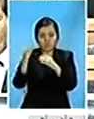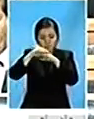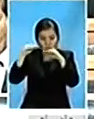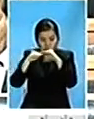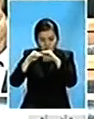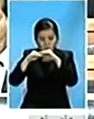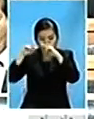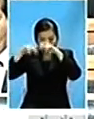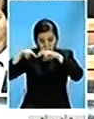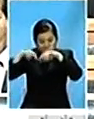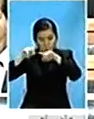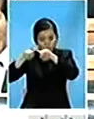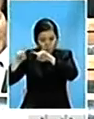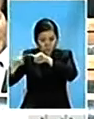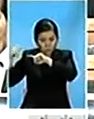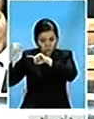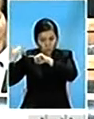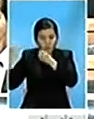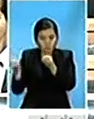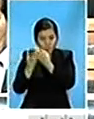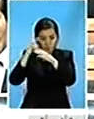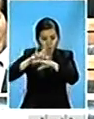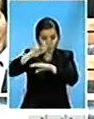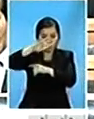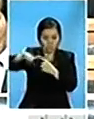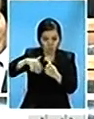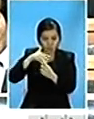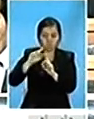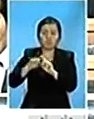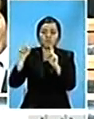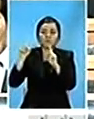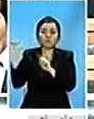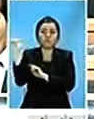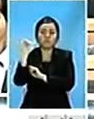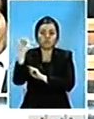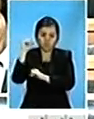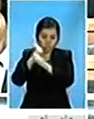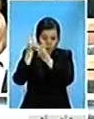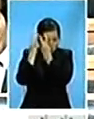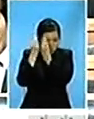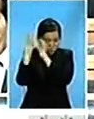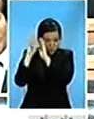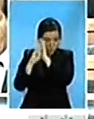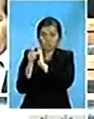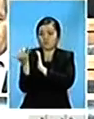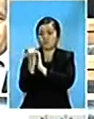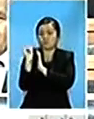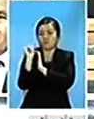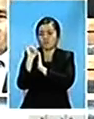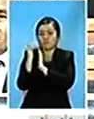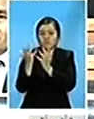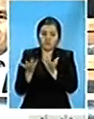มมีการศึกษาผลกระทบสิ่งแวดล้อมแต่ยังไม่มีการออกแบบรายละเอียดบางโครง